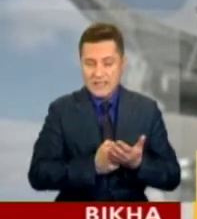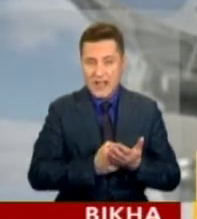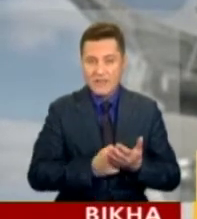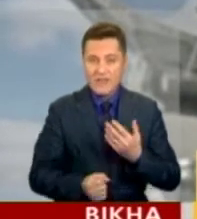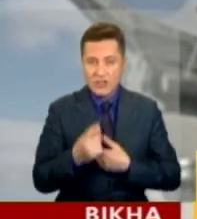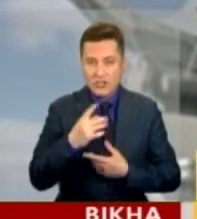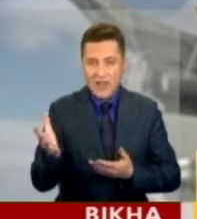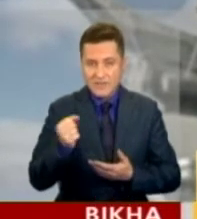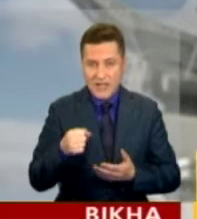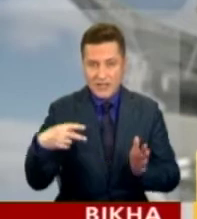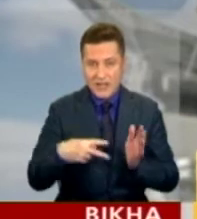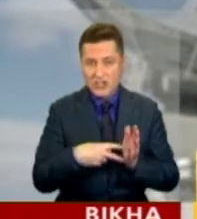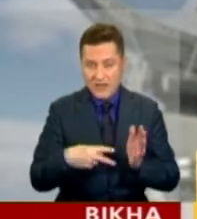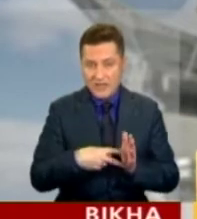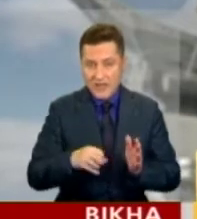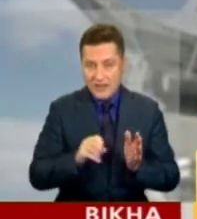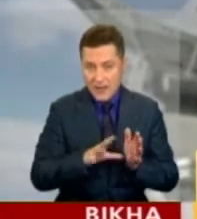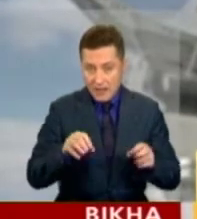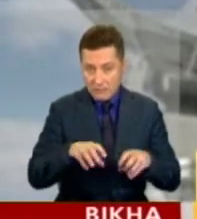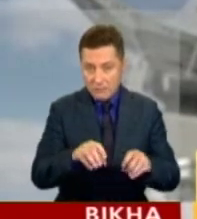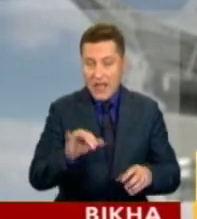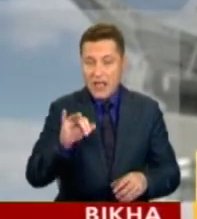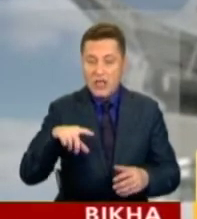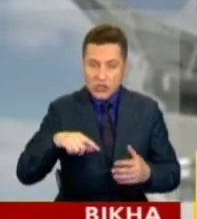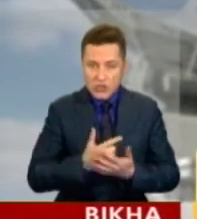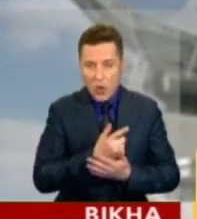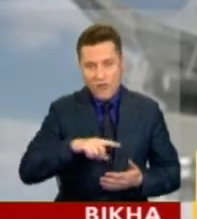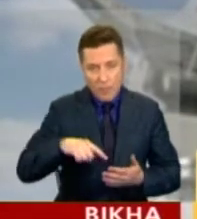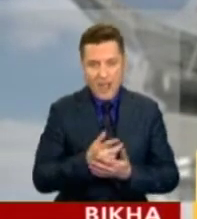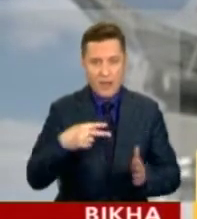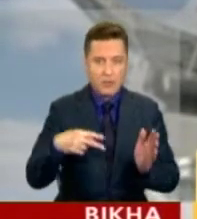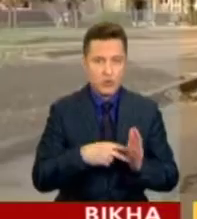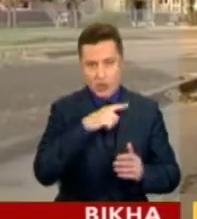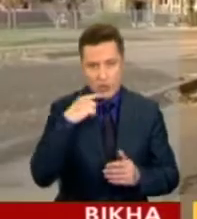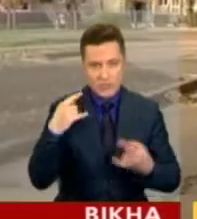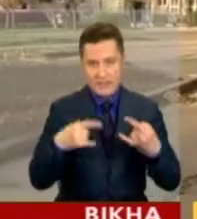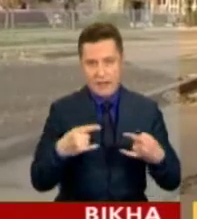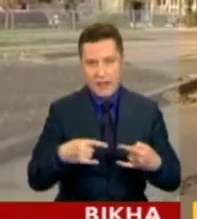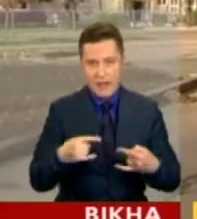живлення і зараз знову перепідключили російські канали.